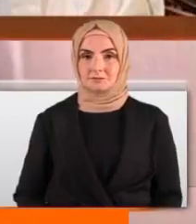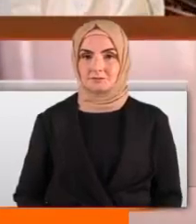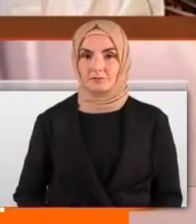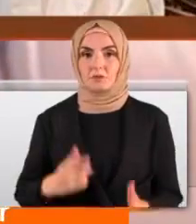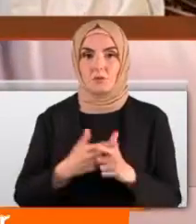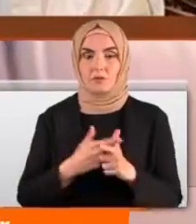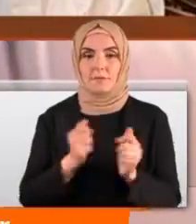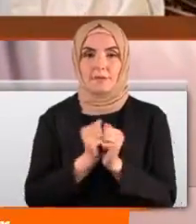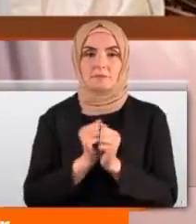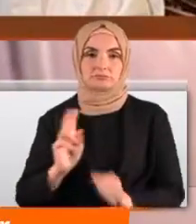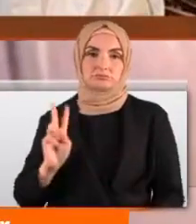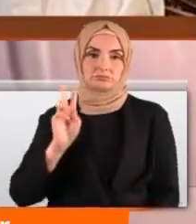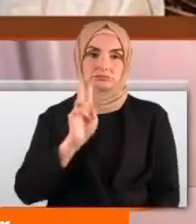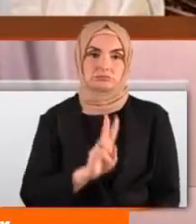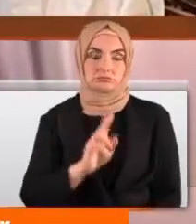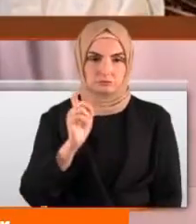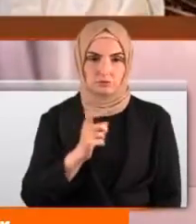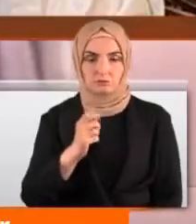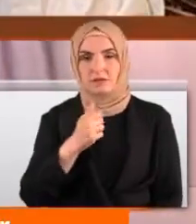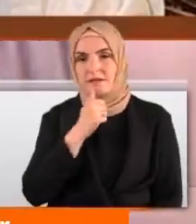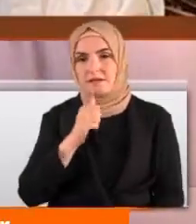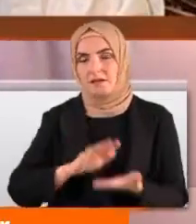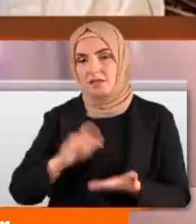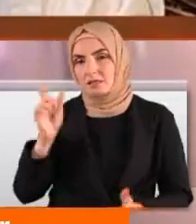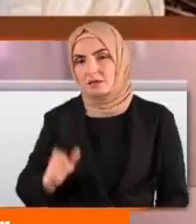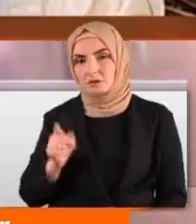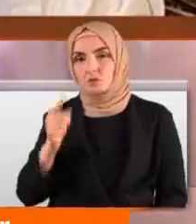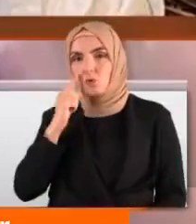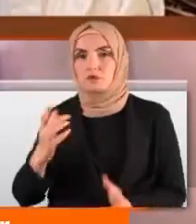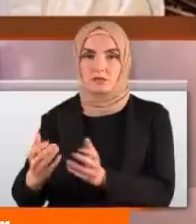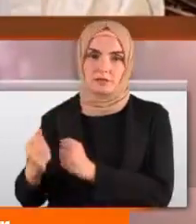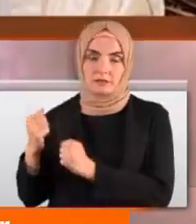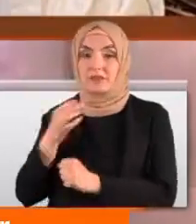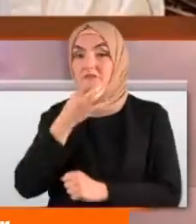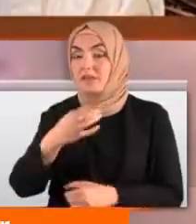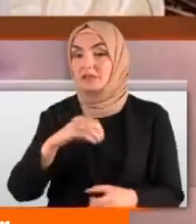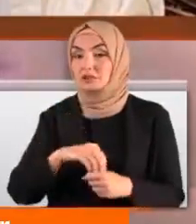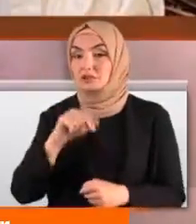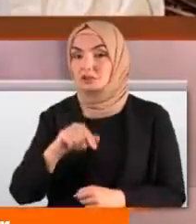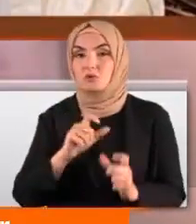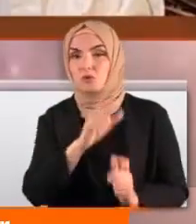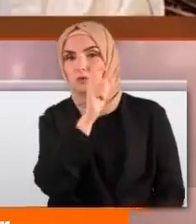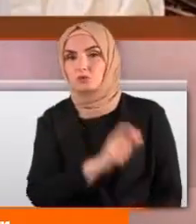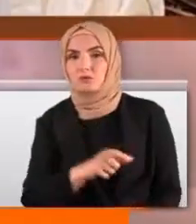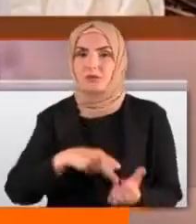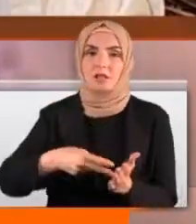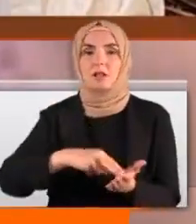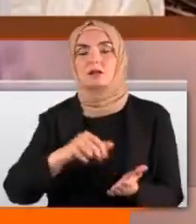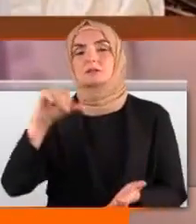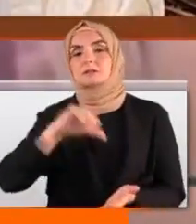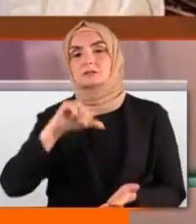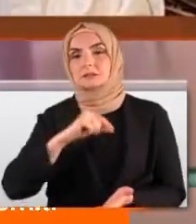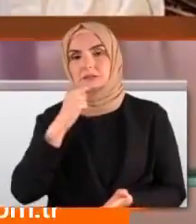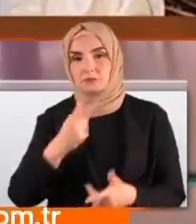Otele birlikte geldikleri tespit edilen erkek arkadaşı gözaltına alındı. İfadesinde Sofya'nın yürüyecek durumda olmadığını, onu otele